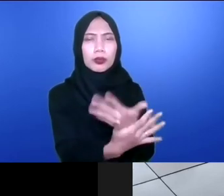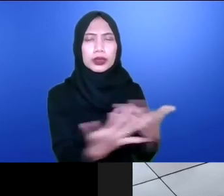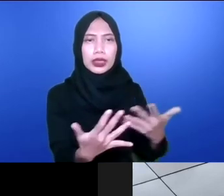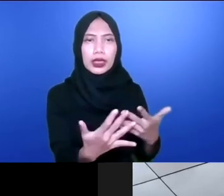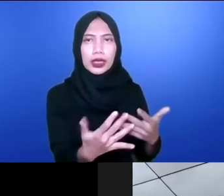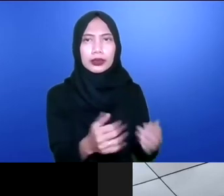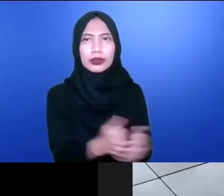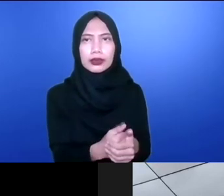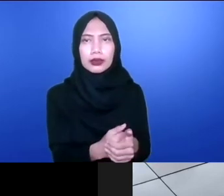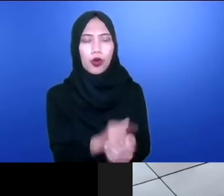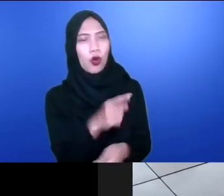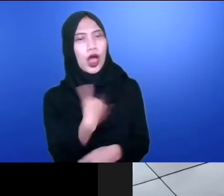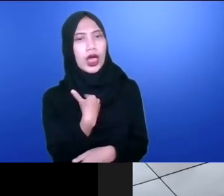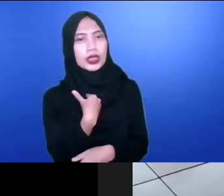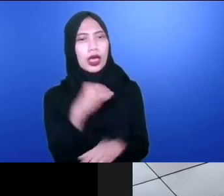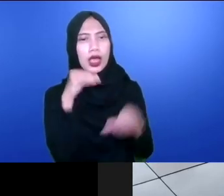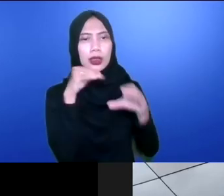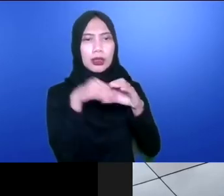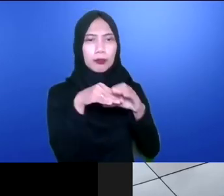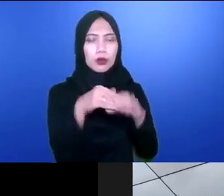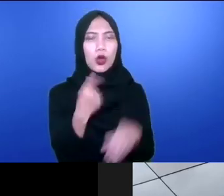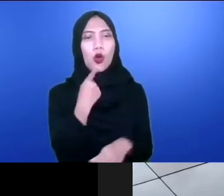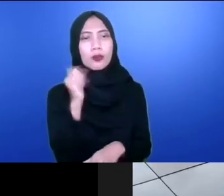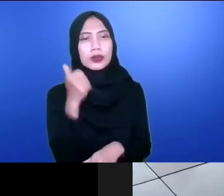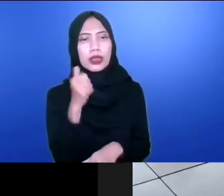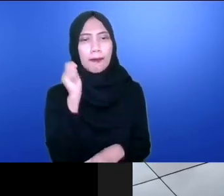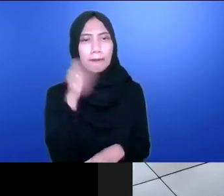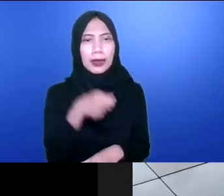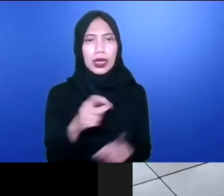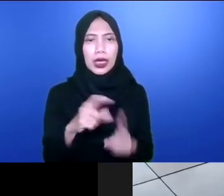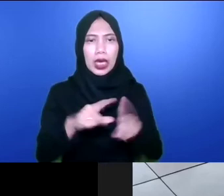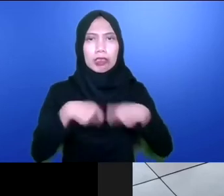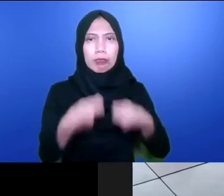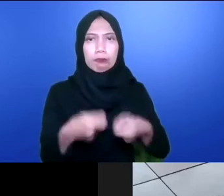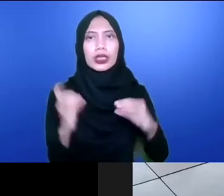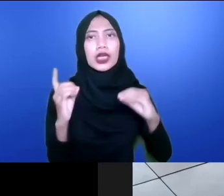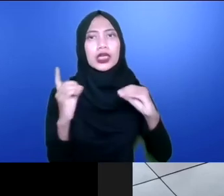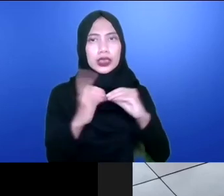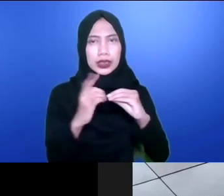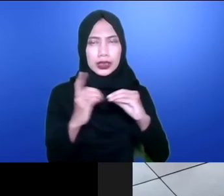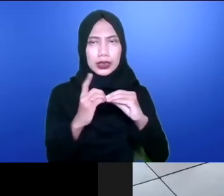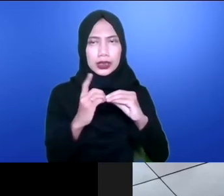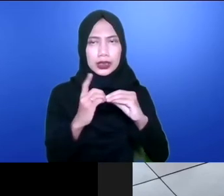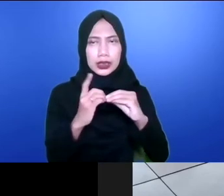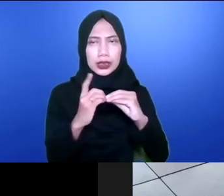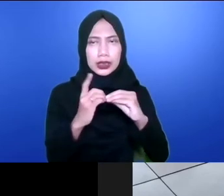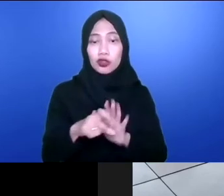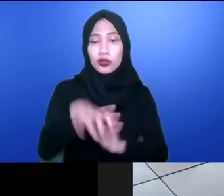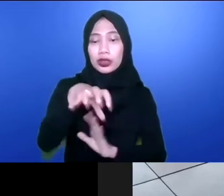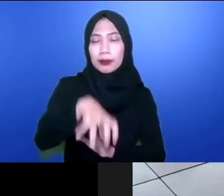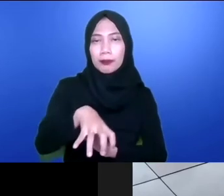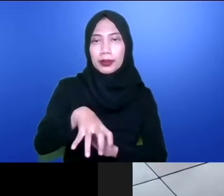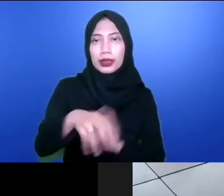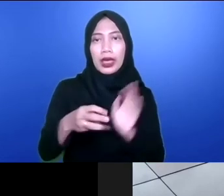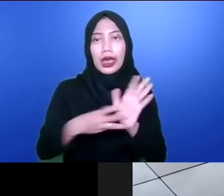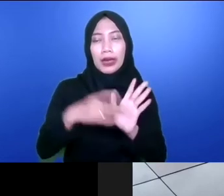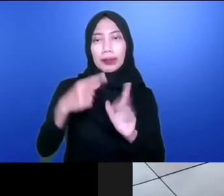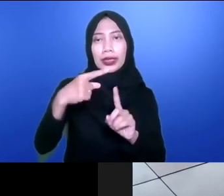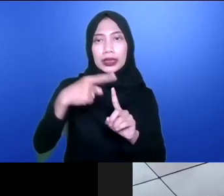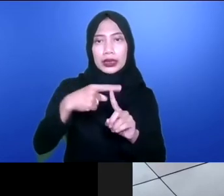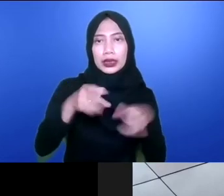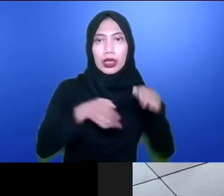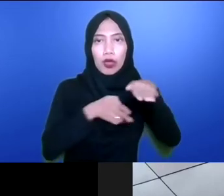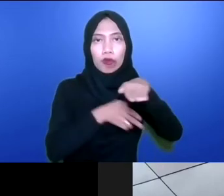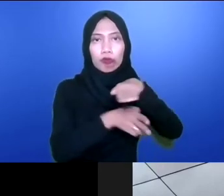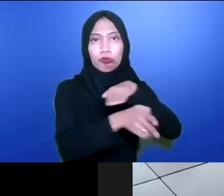ada tabungan, wah ada pakai digital, nah seperti begitu. Nah, ini kalau di stasiun MRT Benny City malah